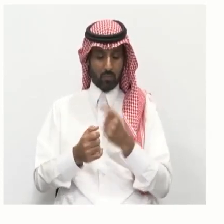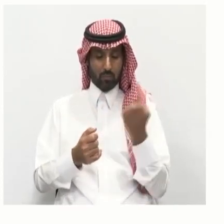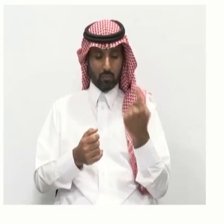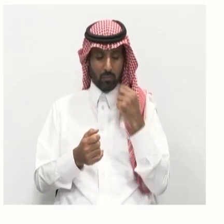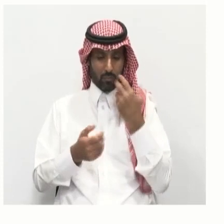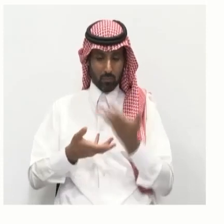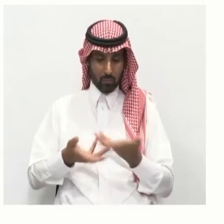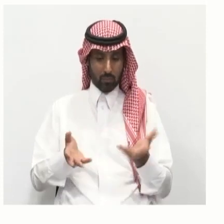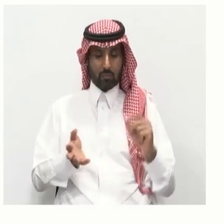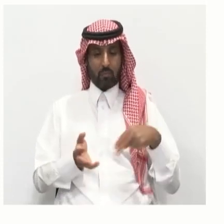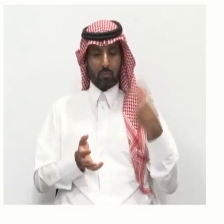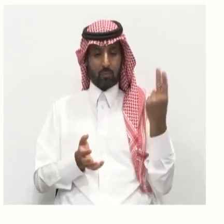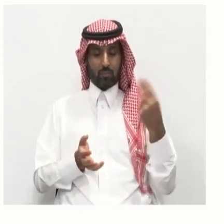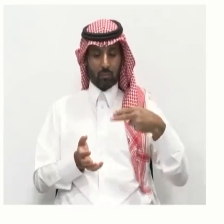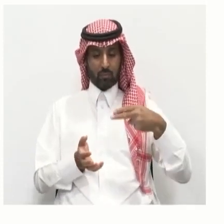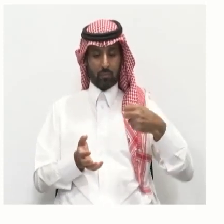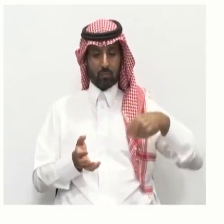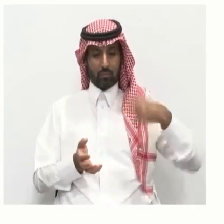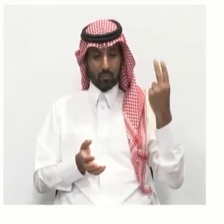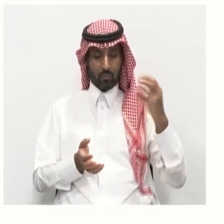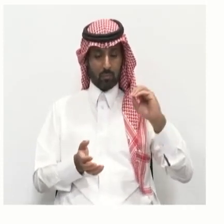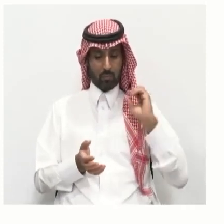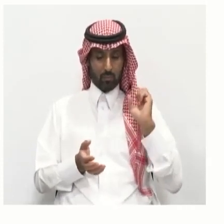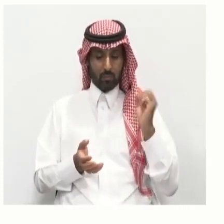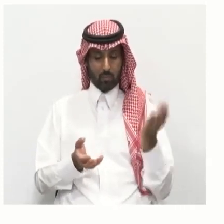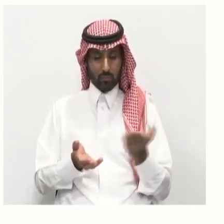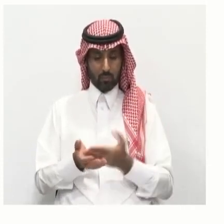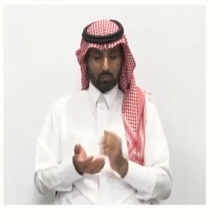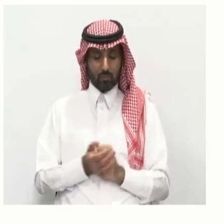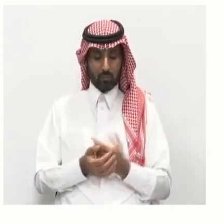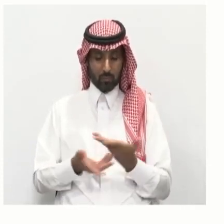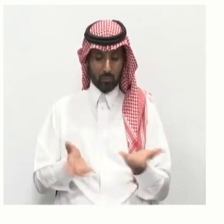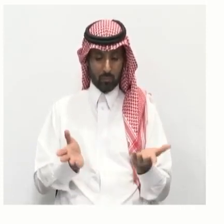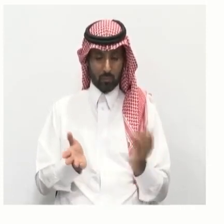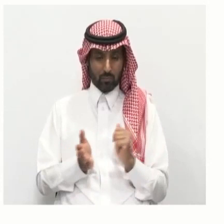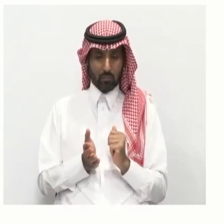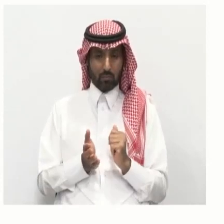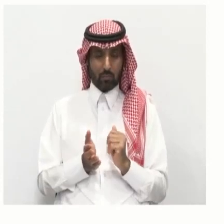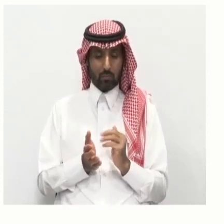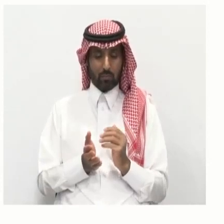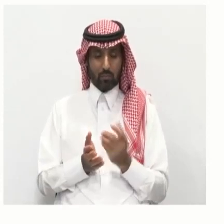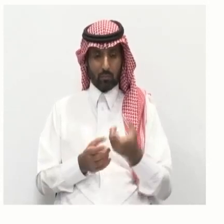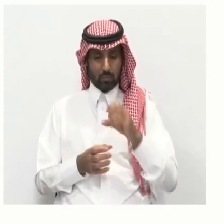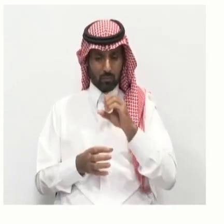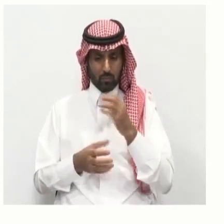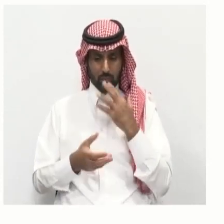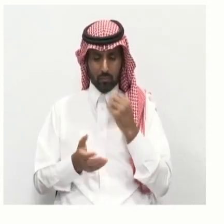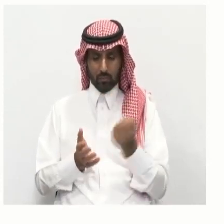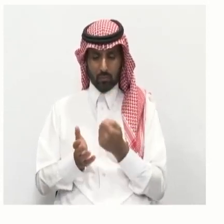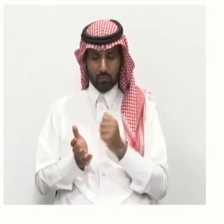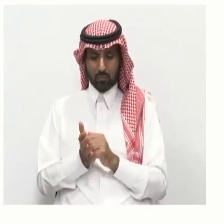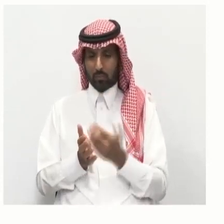الماء هذا بالنسبه لايش بالنسبه لتفاعلات تكون ايش تفاعلات تكون ماء او حل الواجب